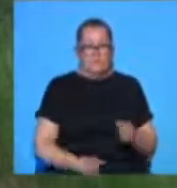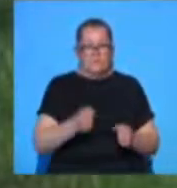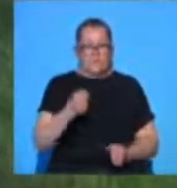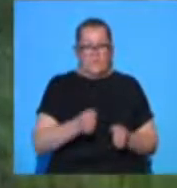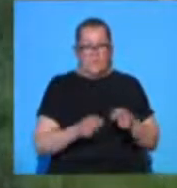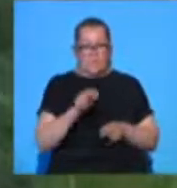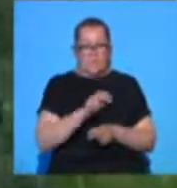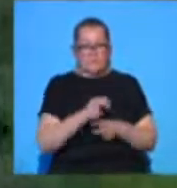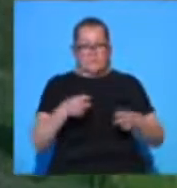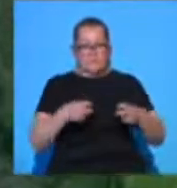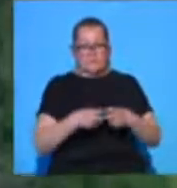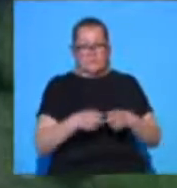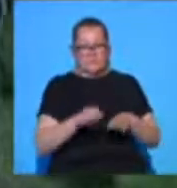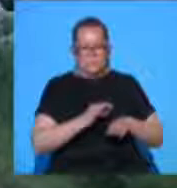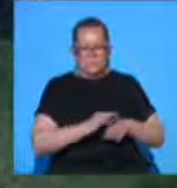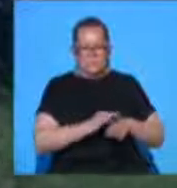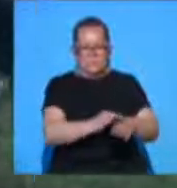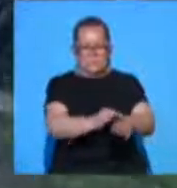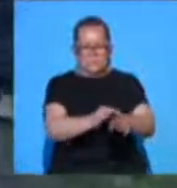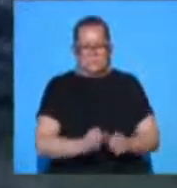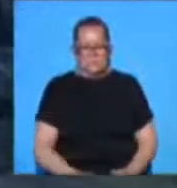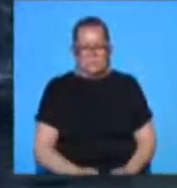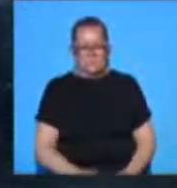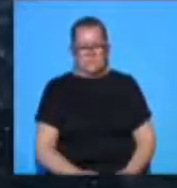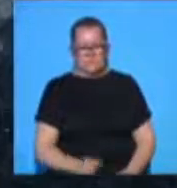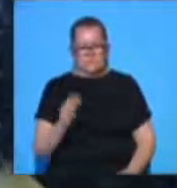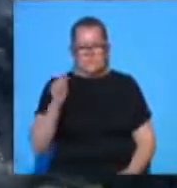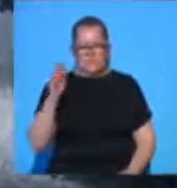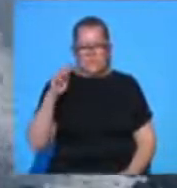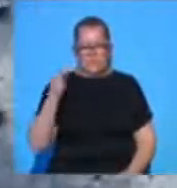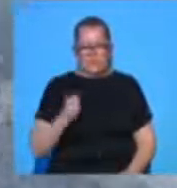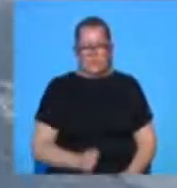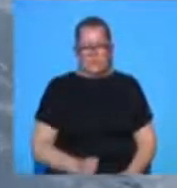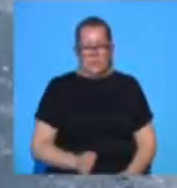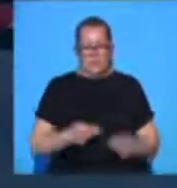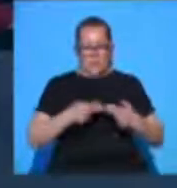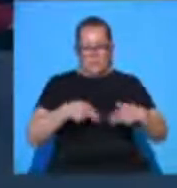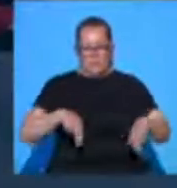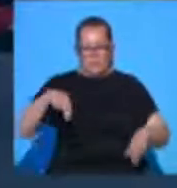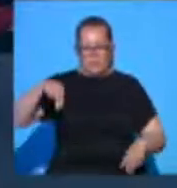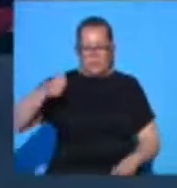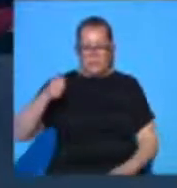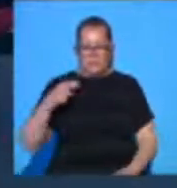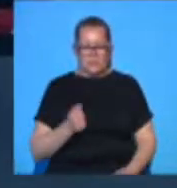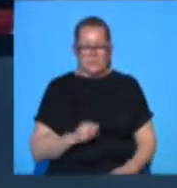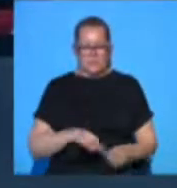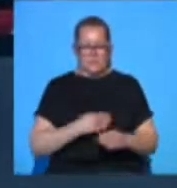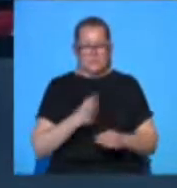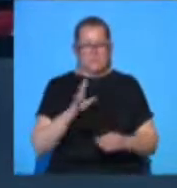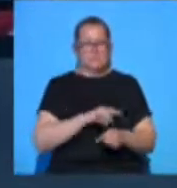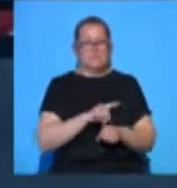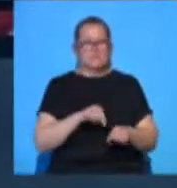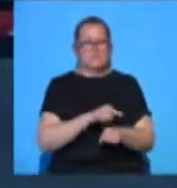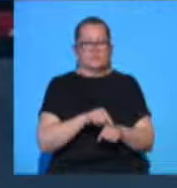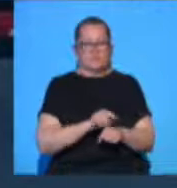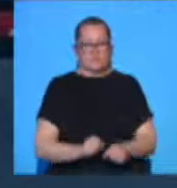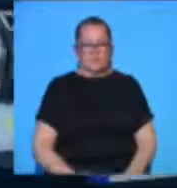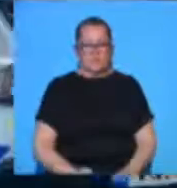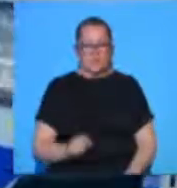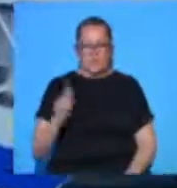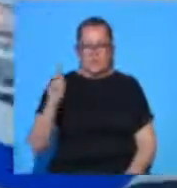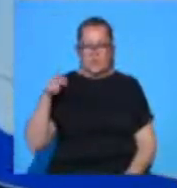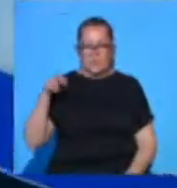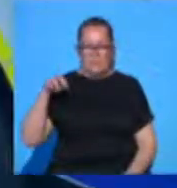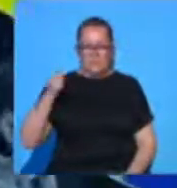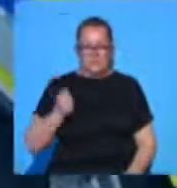Autoturismul implicat în accident însoțea un convoi agabaritic pe care îl preluase de la Vama Nădlac. După aproximativ 5 ore de mers, în localitatea